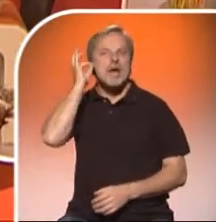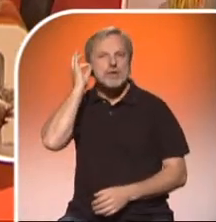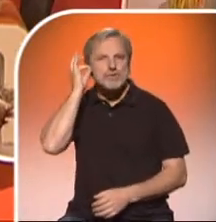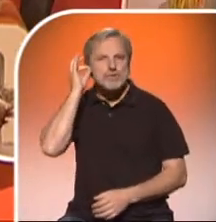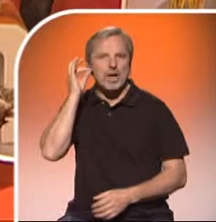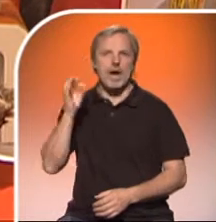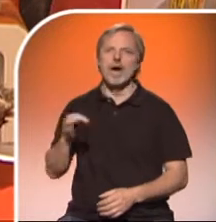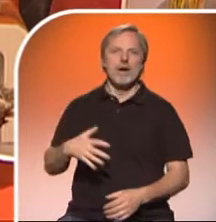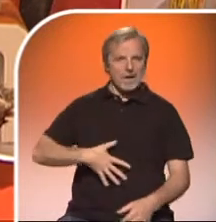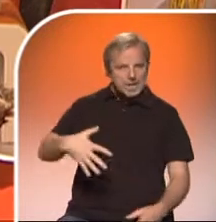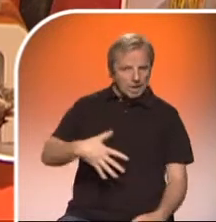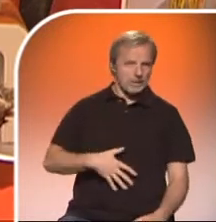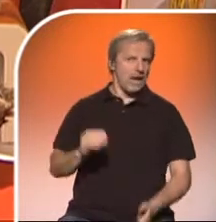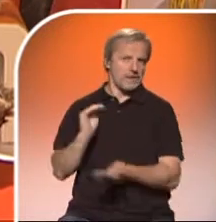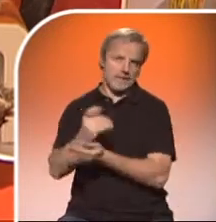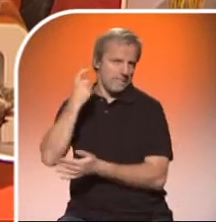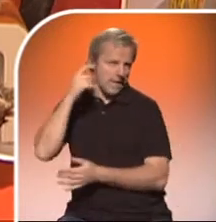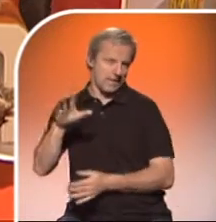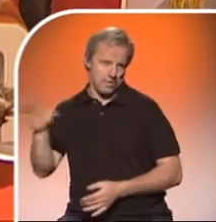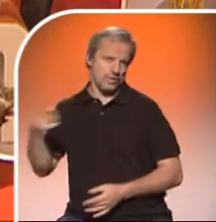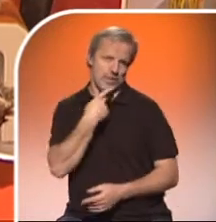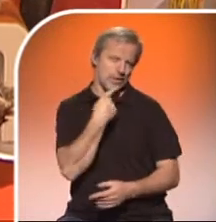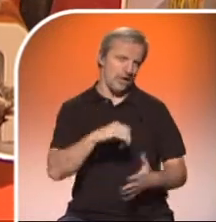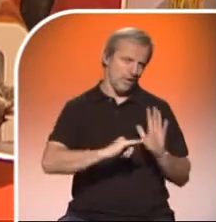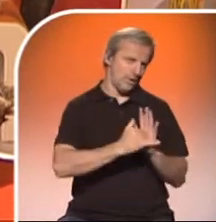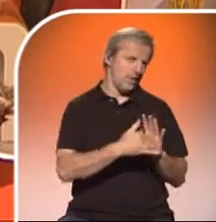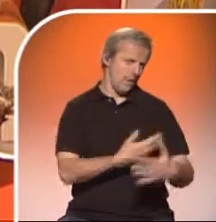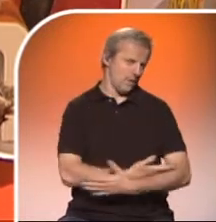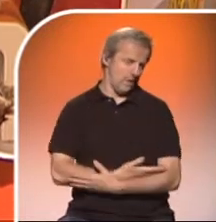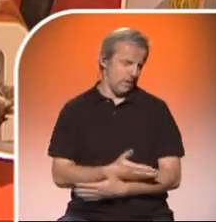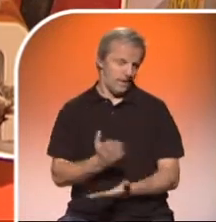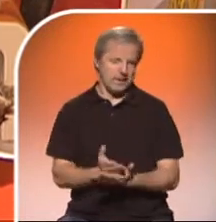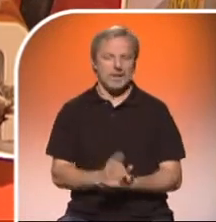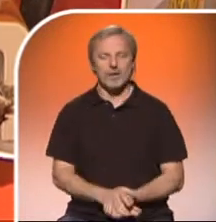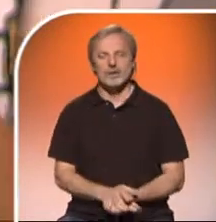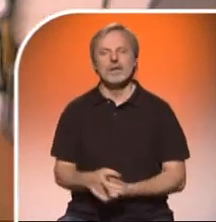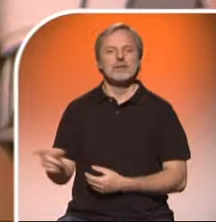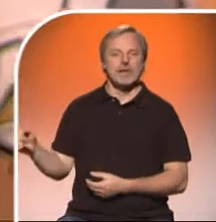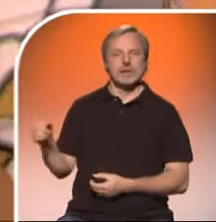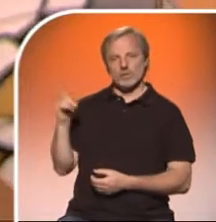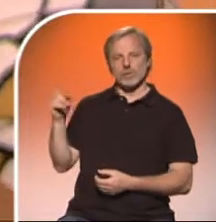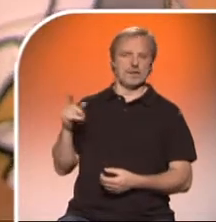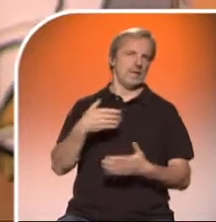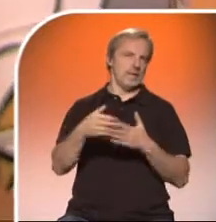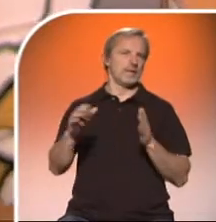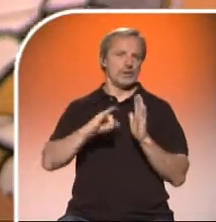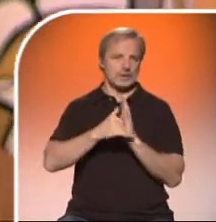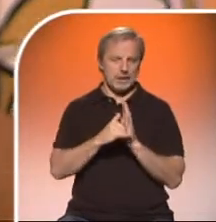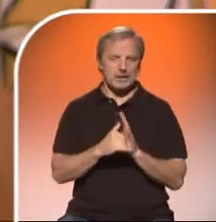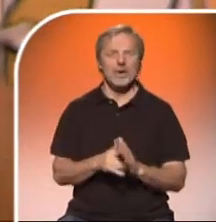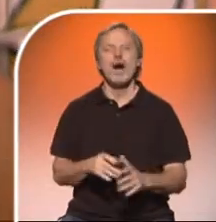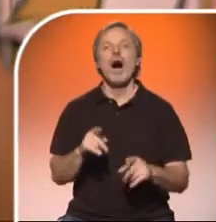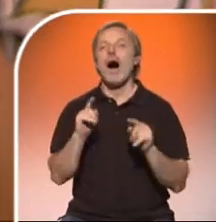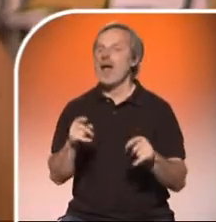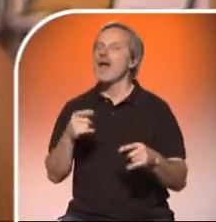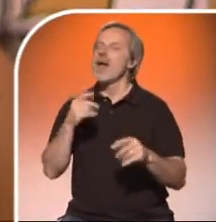je dečko. Tak k tomuhle čtvrtému dítěti se určitě dostaneme taky, možná i uslyšíme nějakou ukázku v našem vysílání. Já se ale zastavím u toho třetího, které